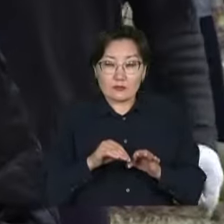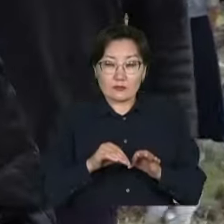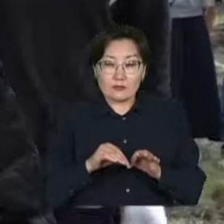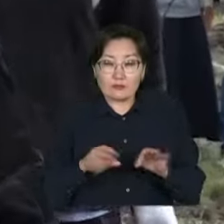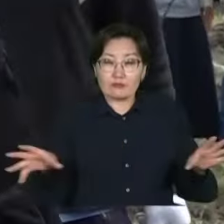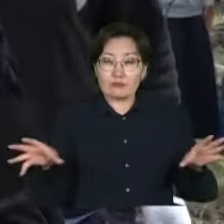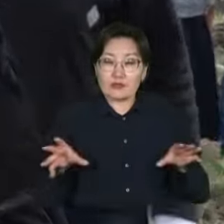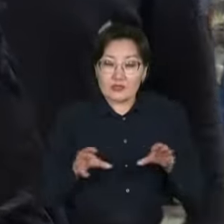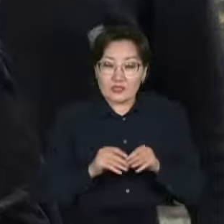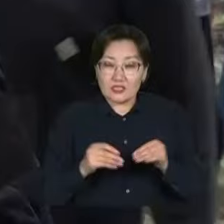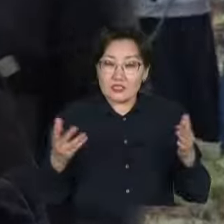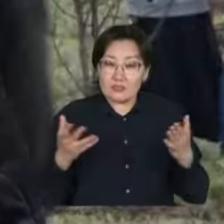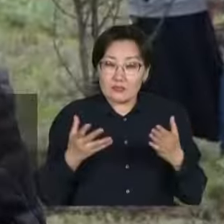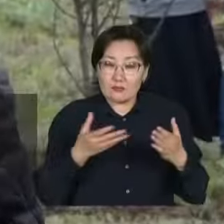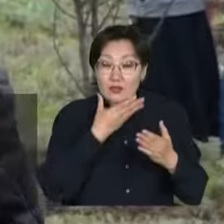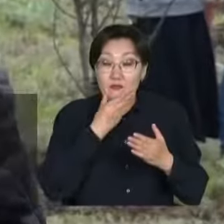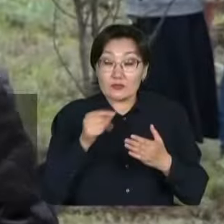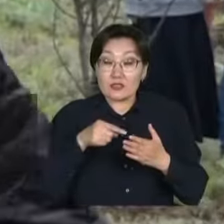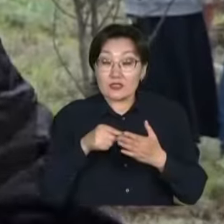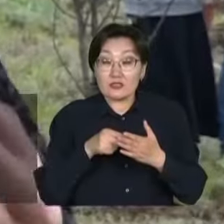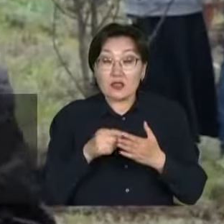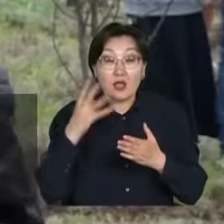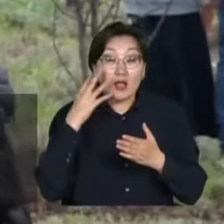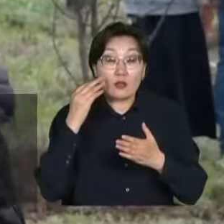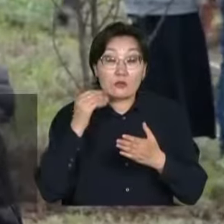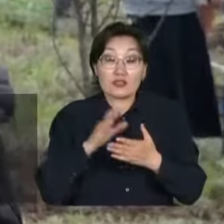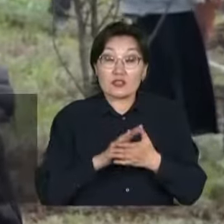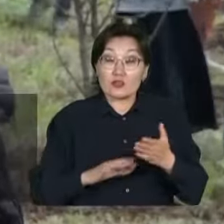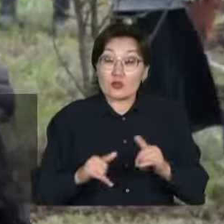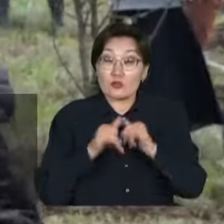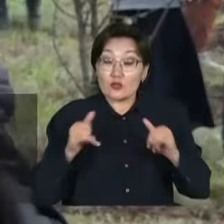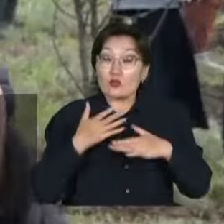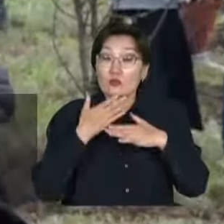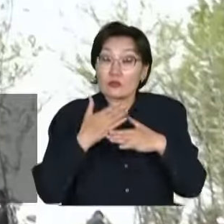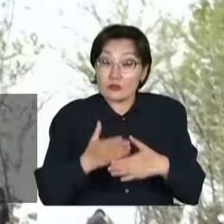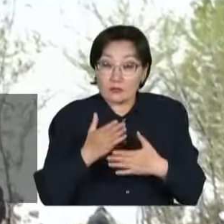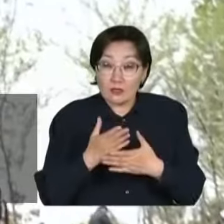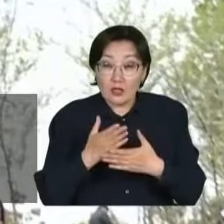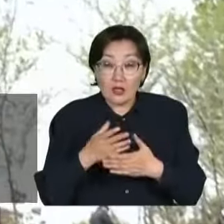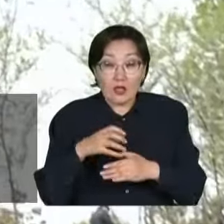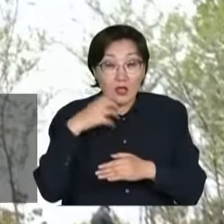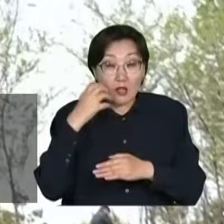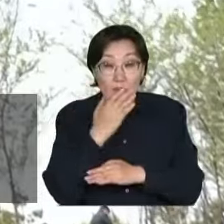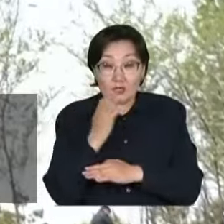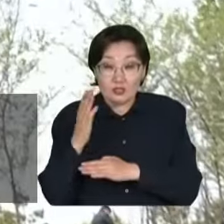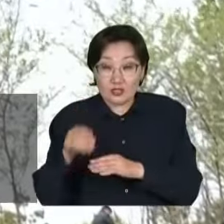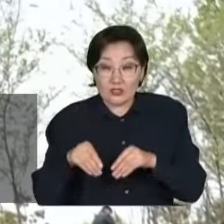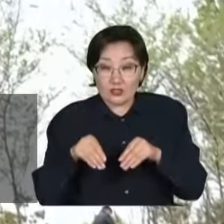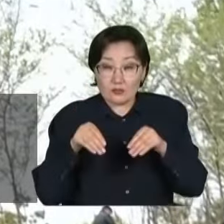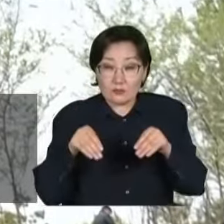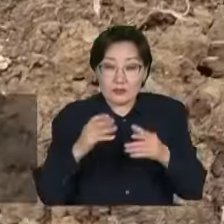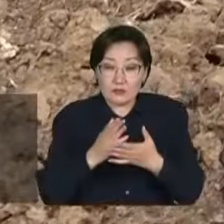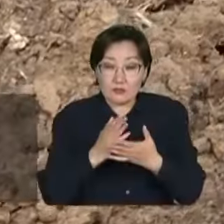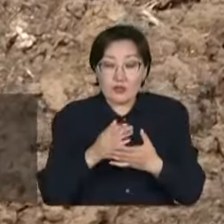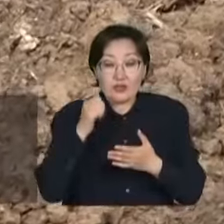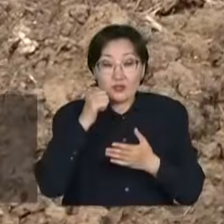жұмылып, мұны қандай әсем қала Алматымызды одан да көркейтіп жатырмыз. Мұны алма ағаштар егіліп жатыр.